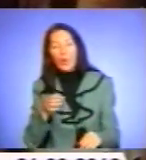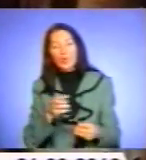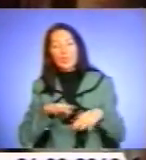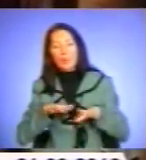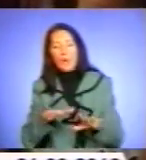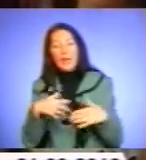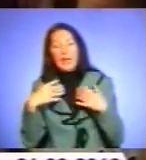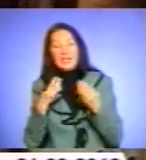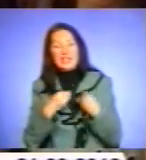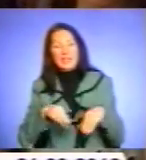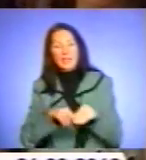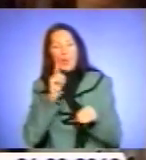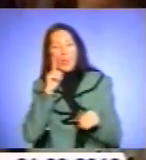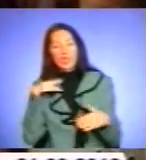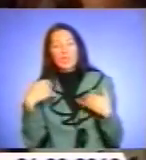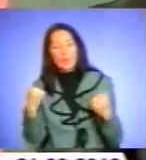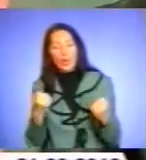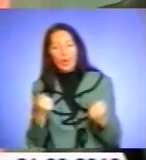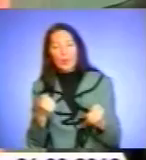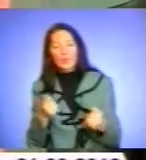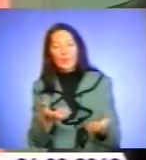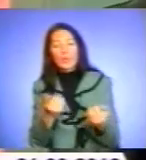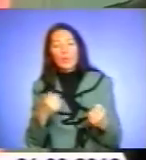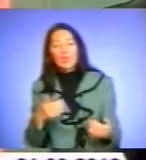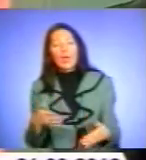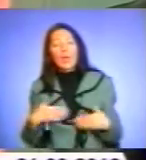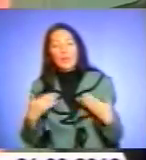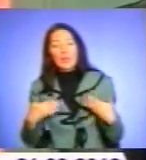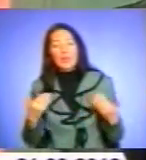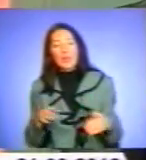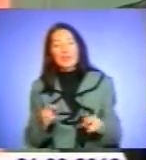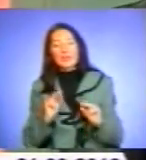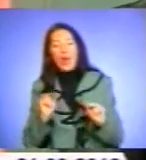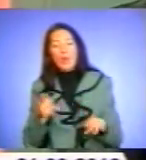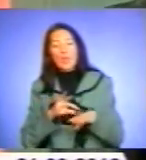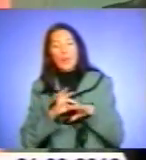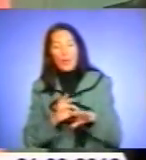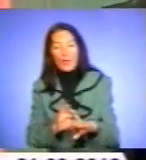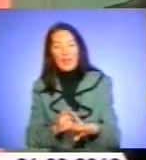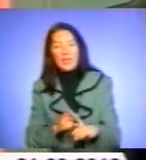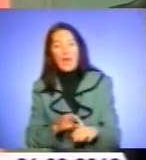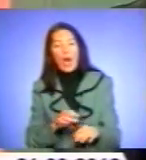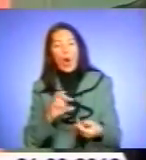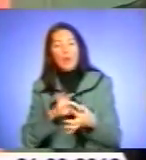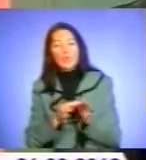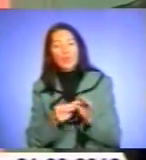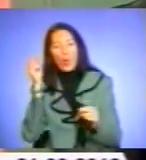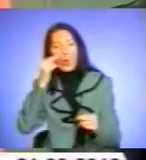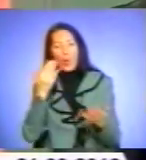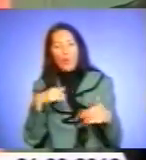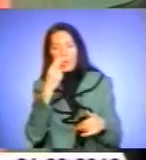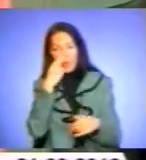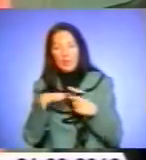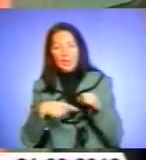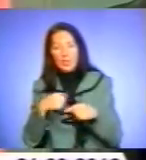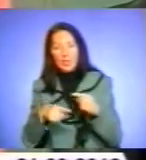молоді та спорту. Прийміть найщиріші вітання з нагоди проведення олімпійського уроку. Вже стало доброю традицією відзначати